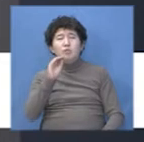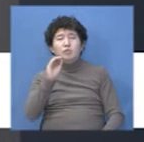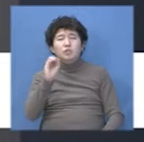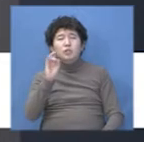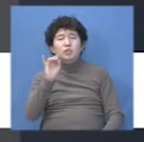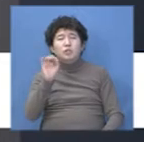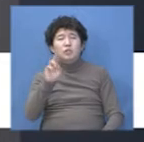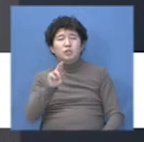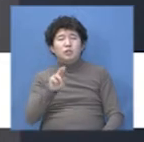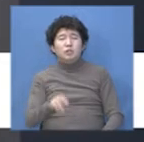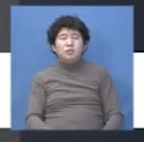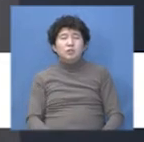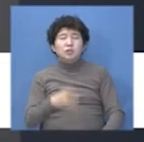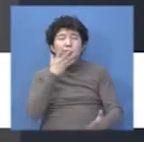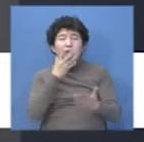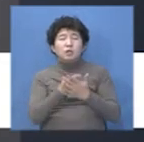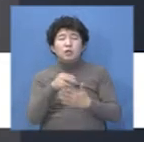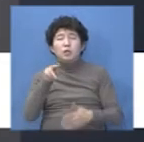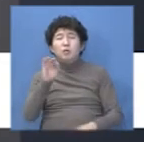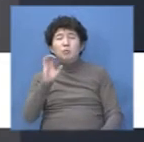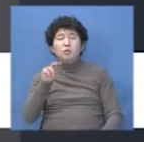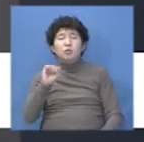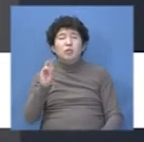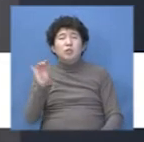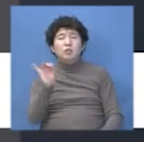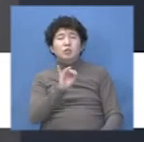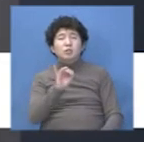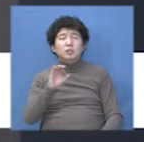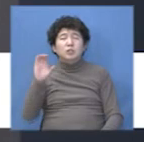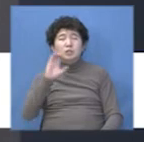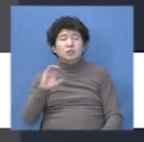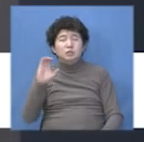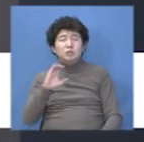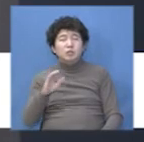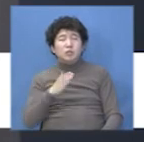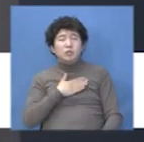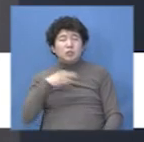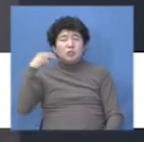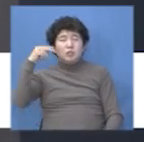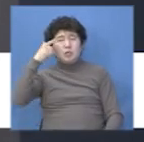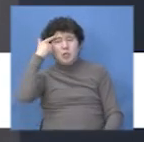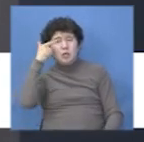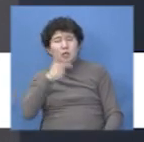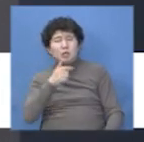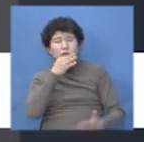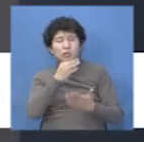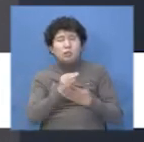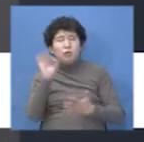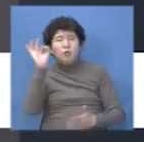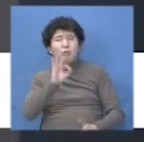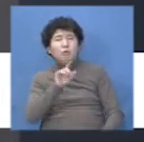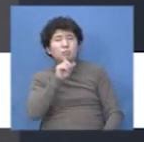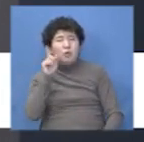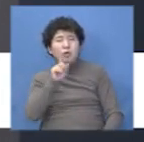В своем послании народу Казахстана в сентябре наш президент очень грамотно высказался о социальной сфере, в том числе о молодежи.